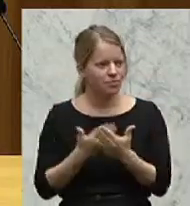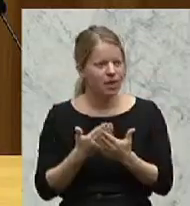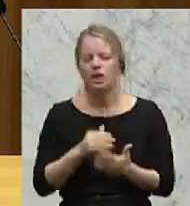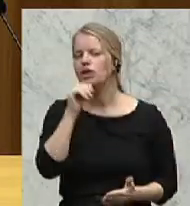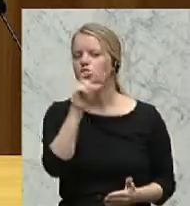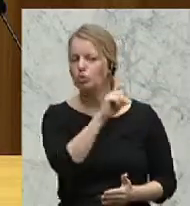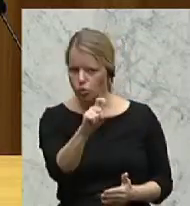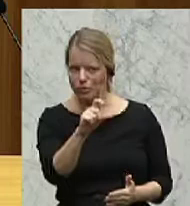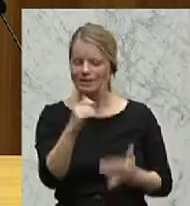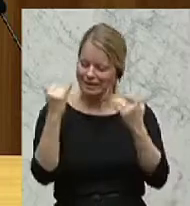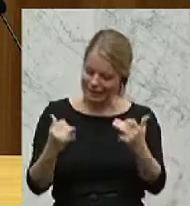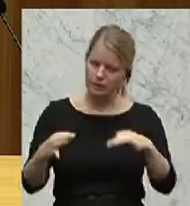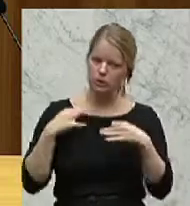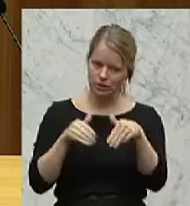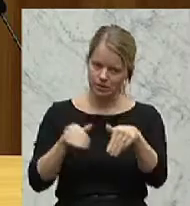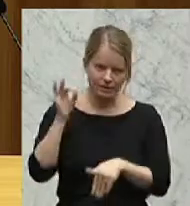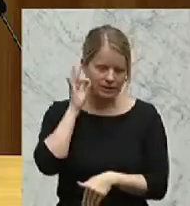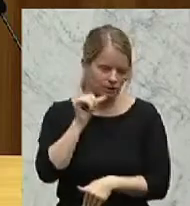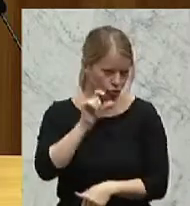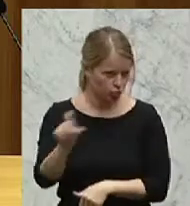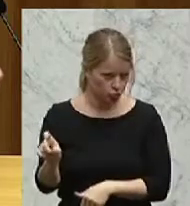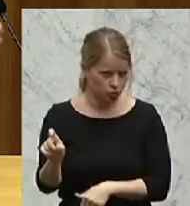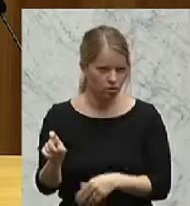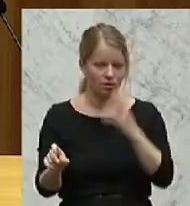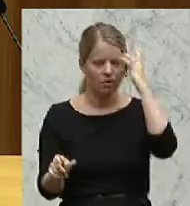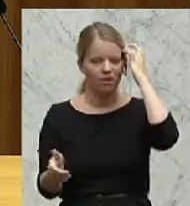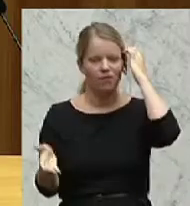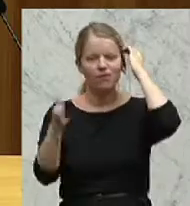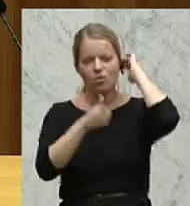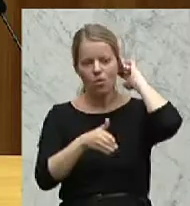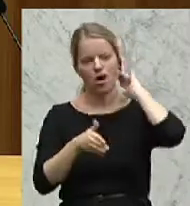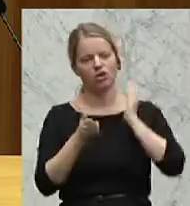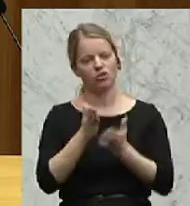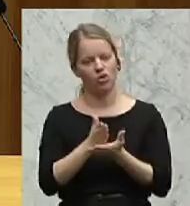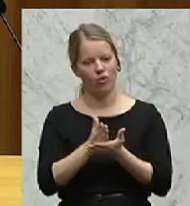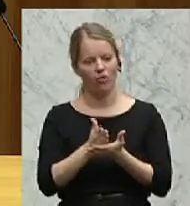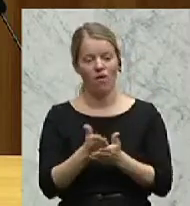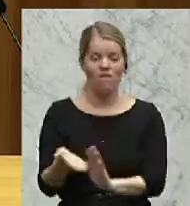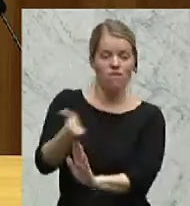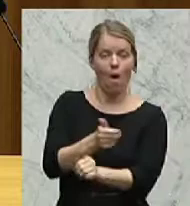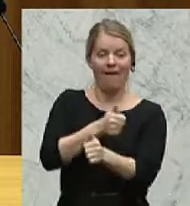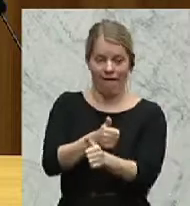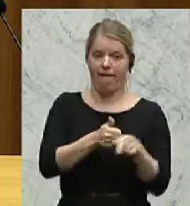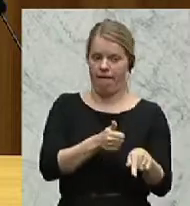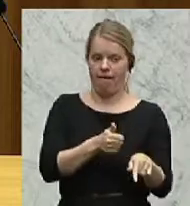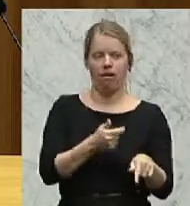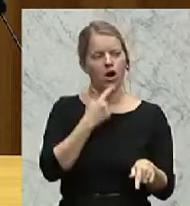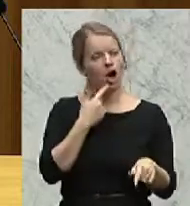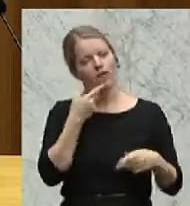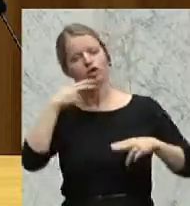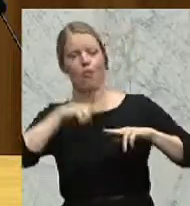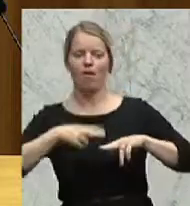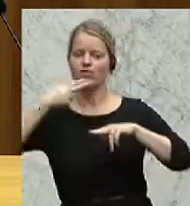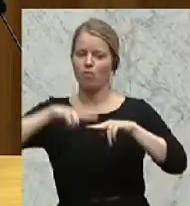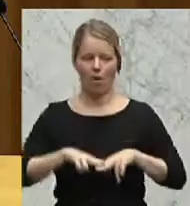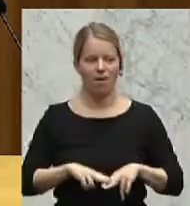Schuld der jetzigen Gesundheitsministerin. Das war auch eine populistische Ansage ihres Vorgängers, die er dann versucht